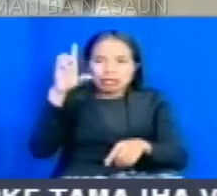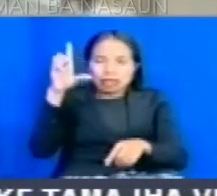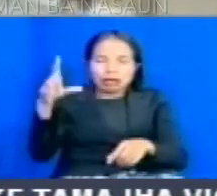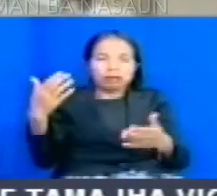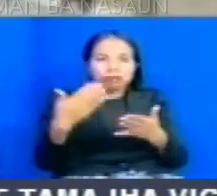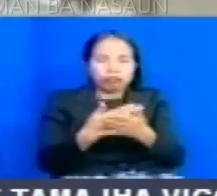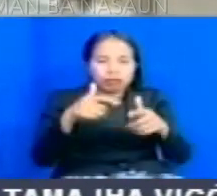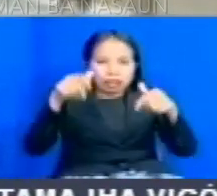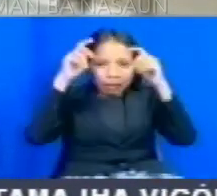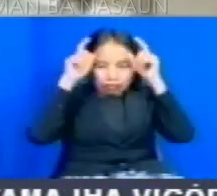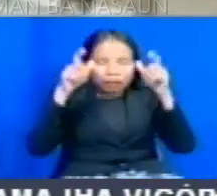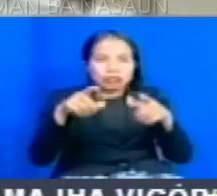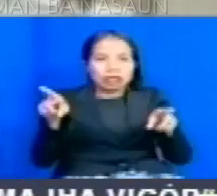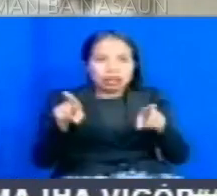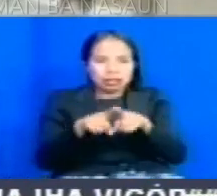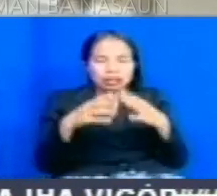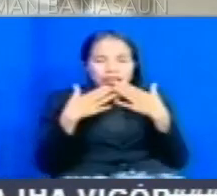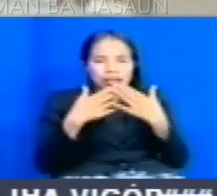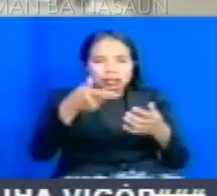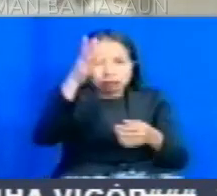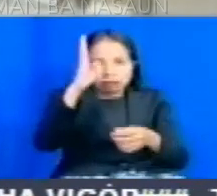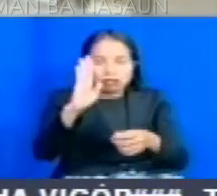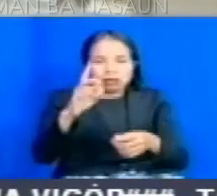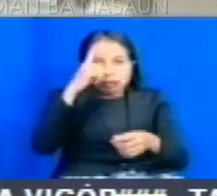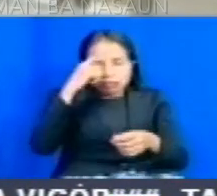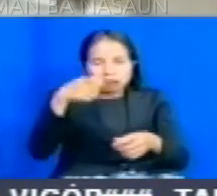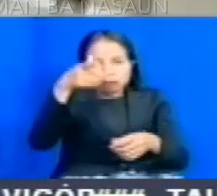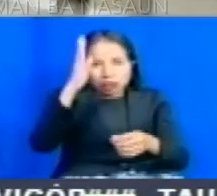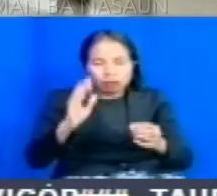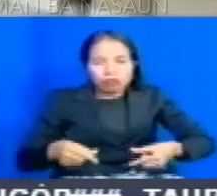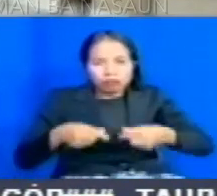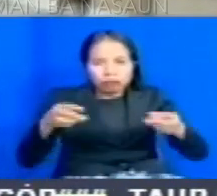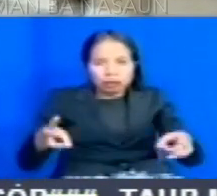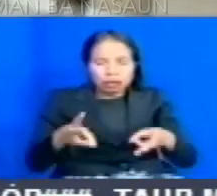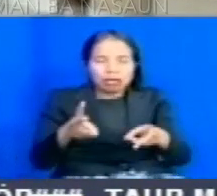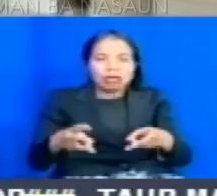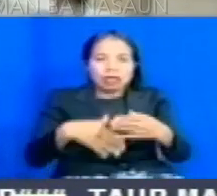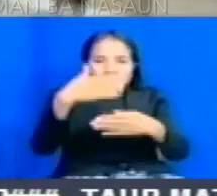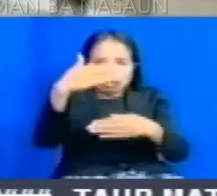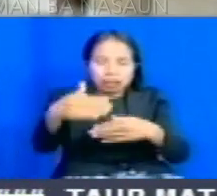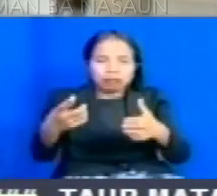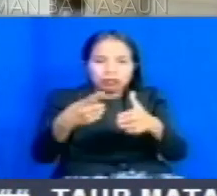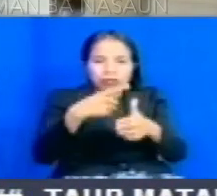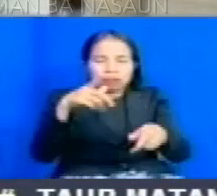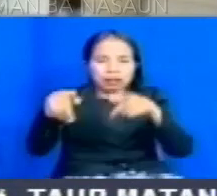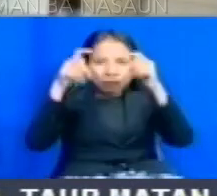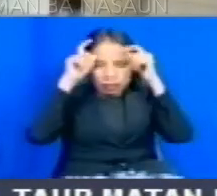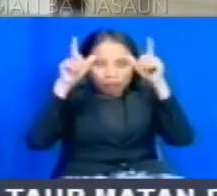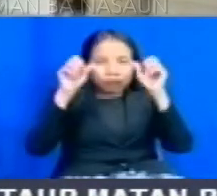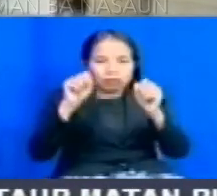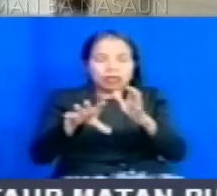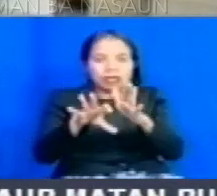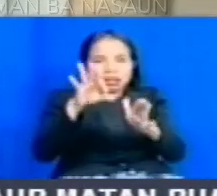komunidad musulmanu, agresse tewe-tewe sama romak, tamba maromak fudala ida, pasu ida tamba Timor wang, anasai ambis pudile hetan kenar Fong